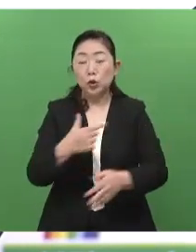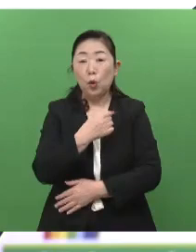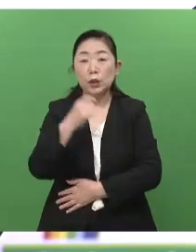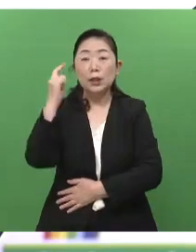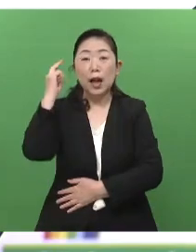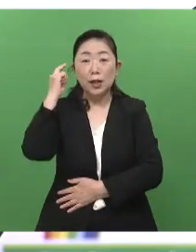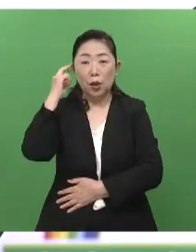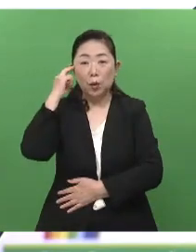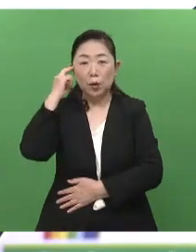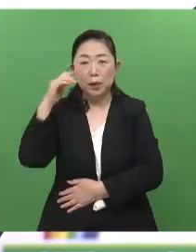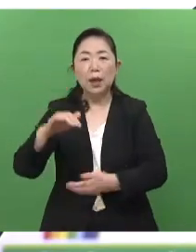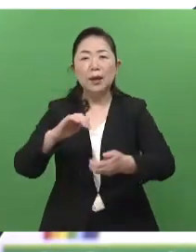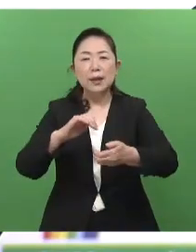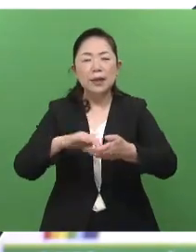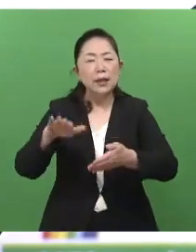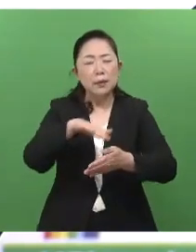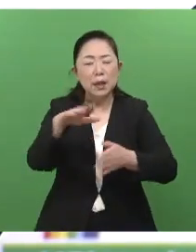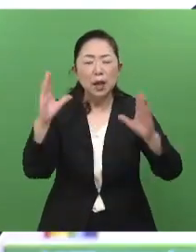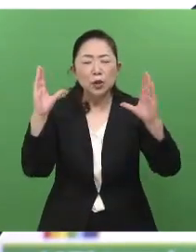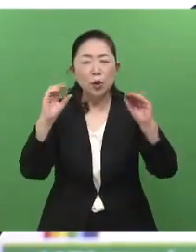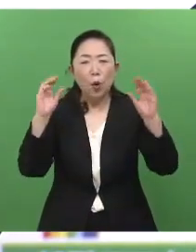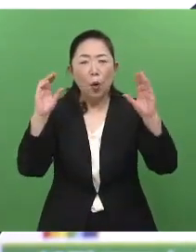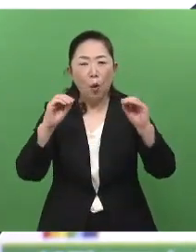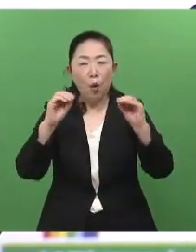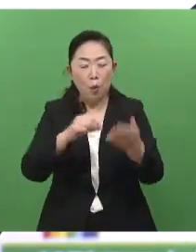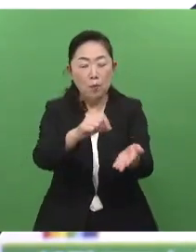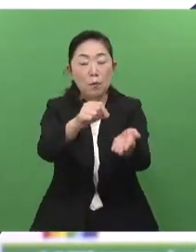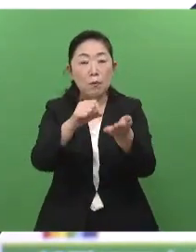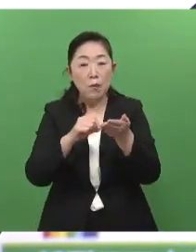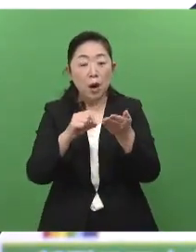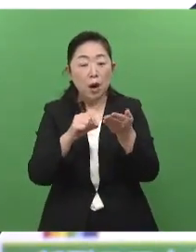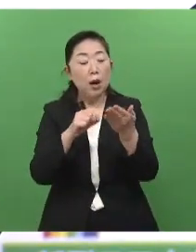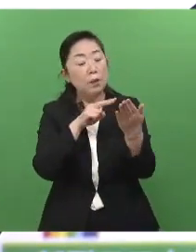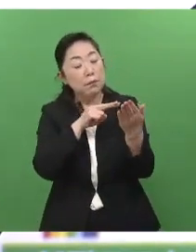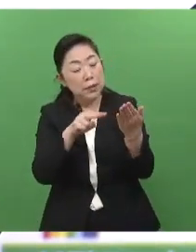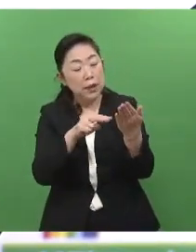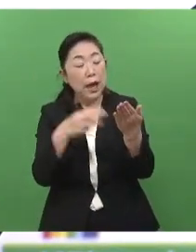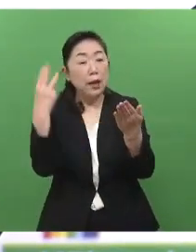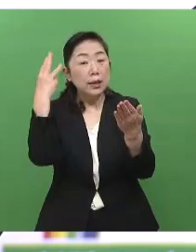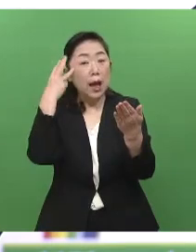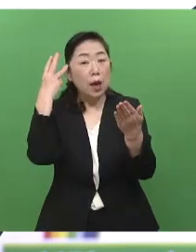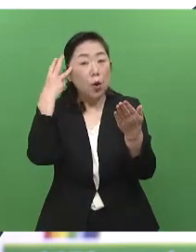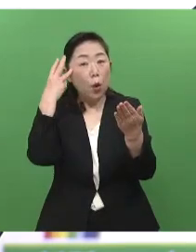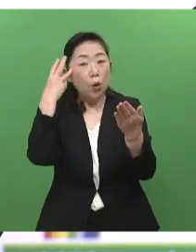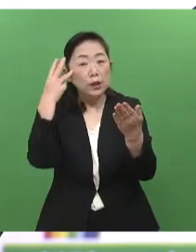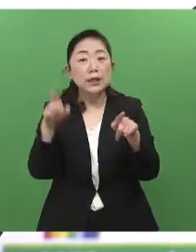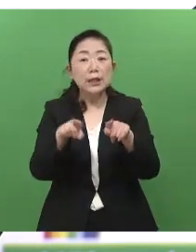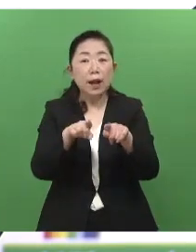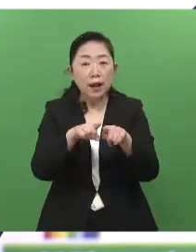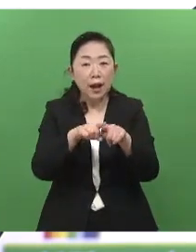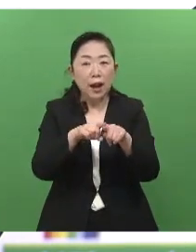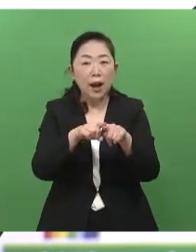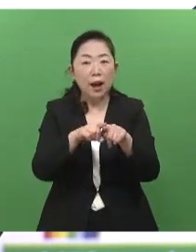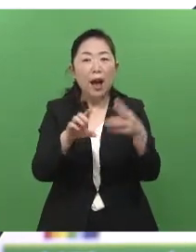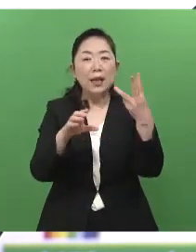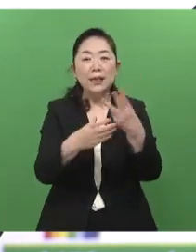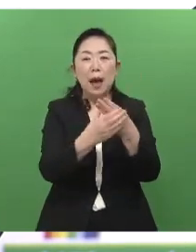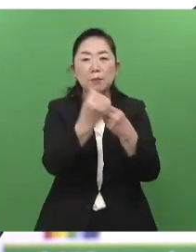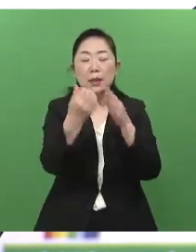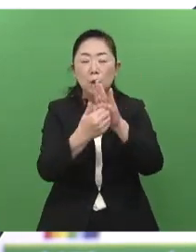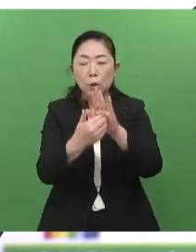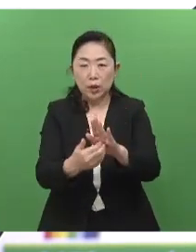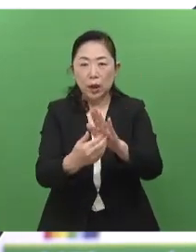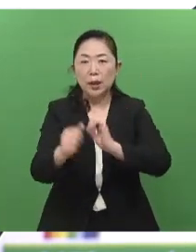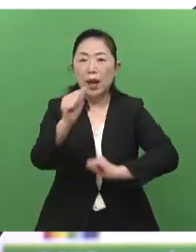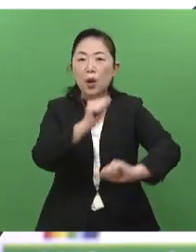これらをご参考に、どうぞ密にならないように、皆さんも情報を得て、そして皆さんの行動